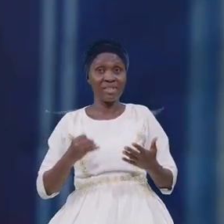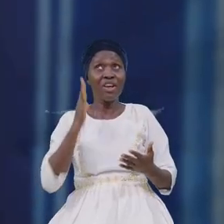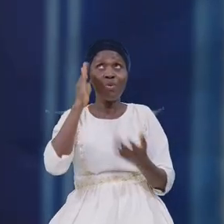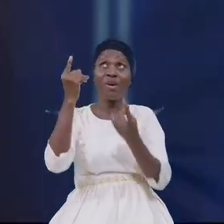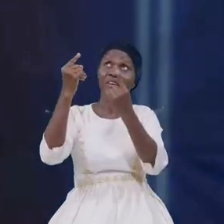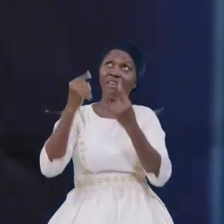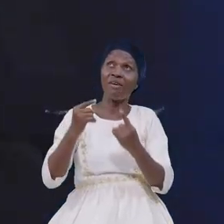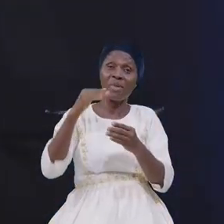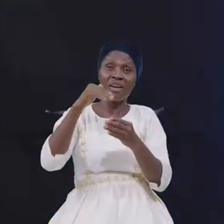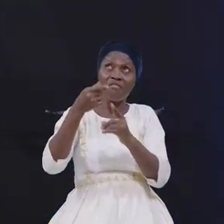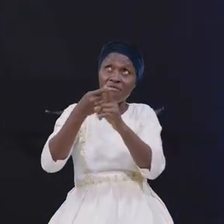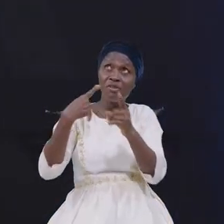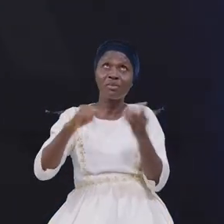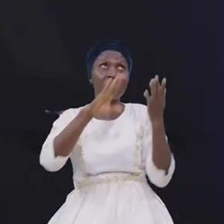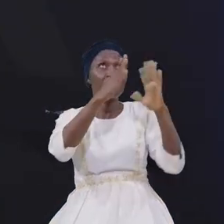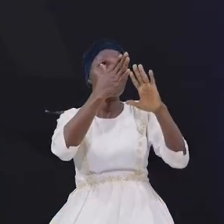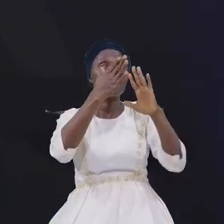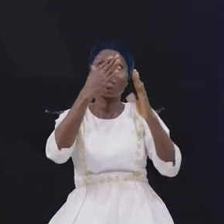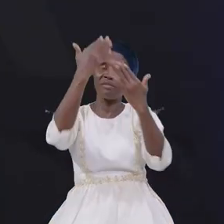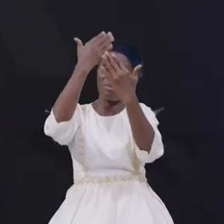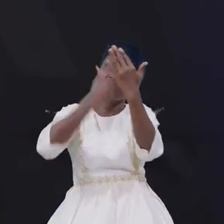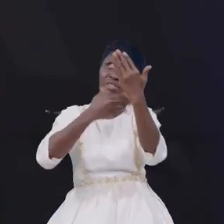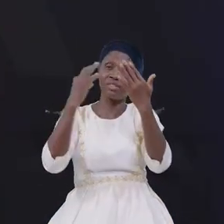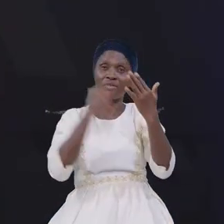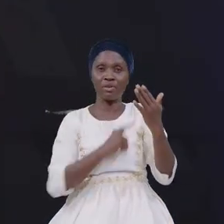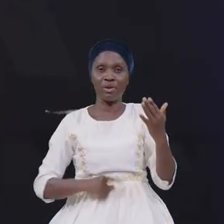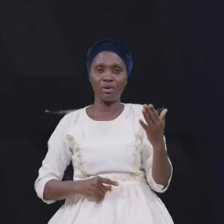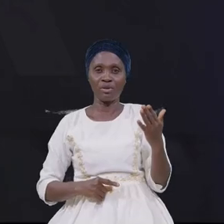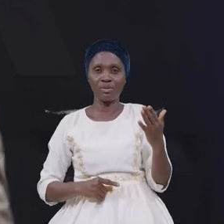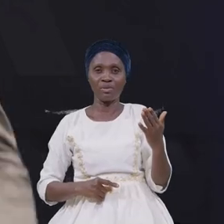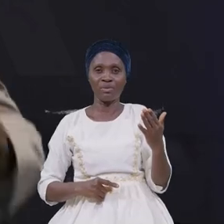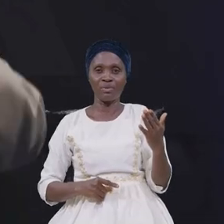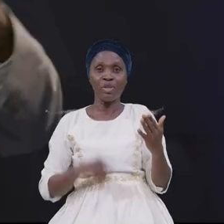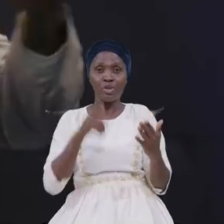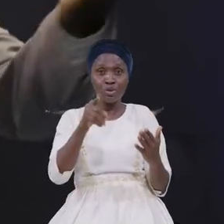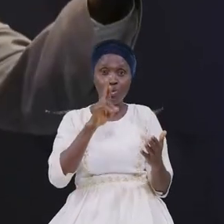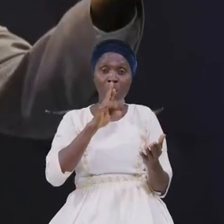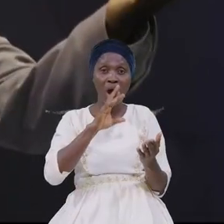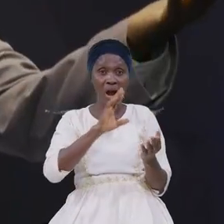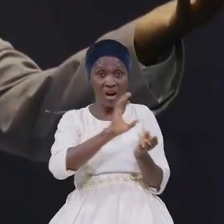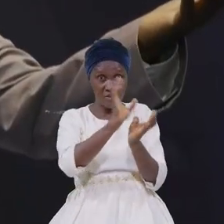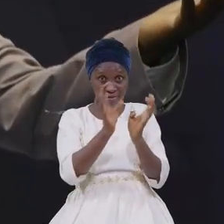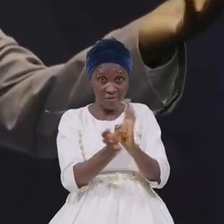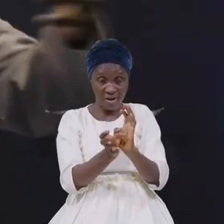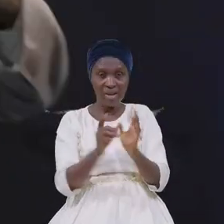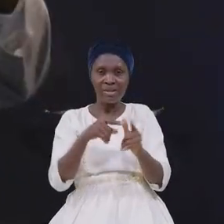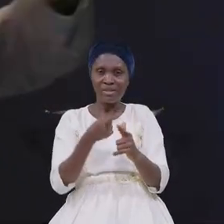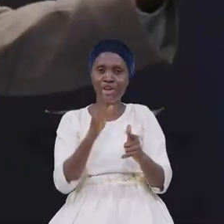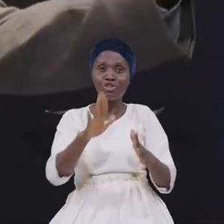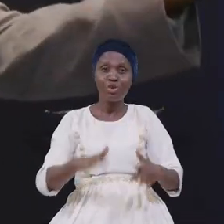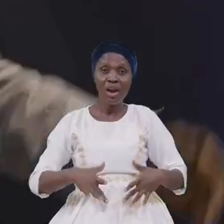viennent de la part du Seigneur. Vous êtes convertis et votre vie